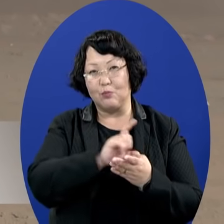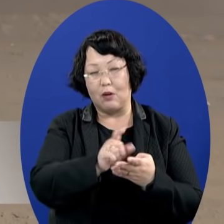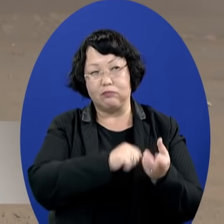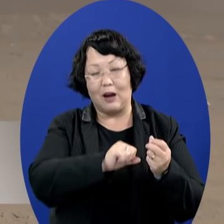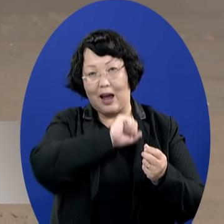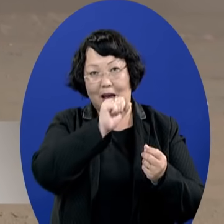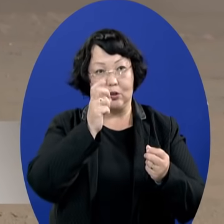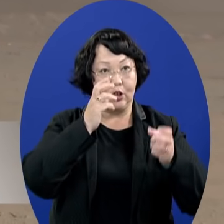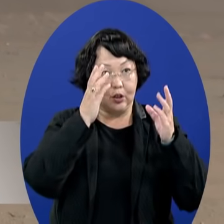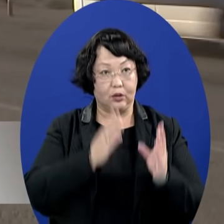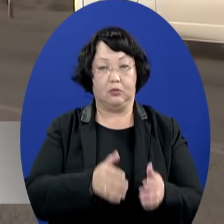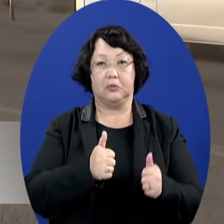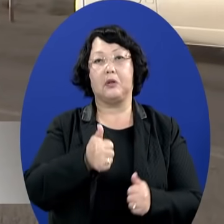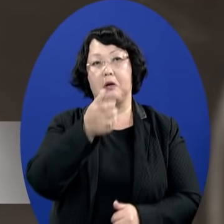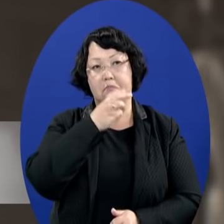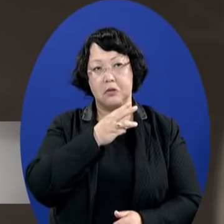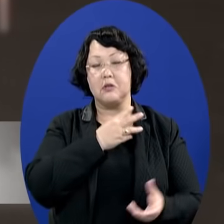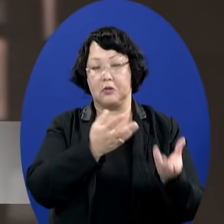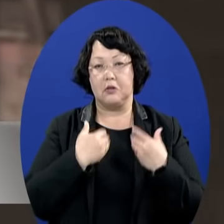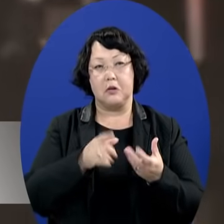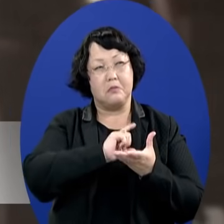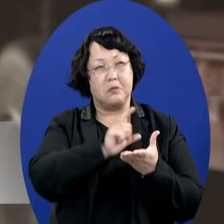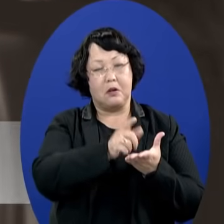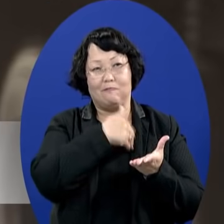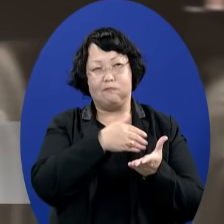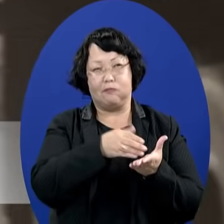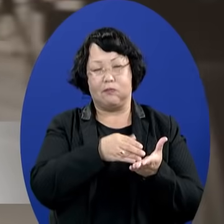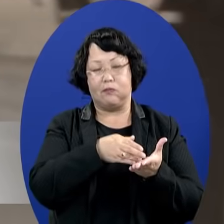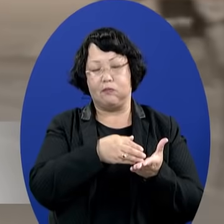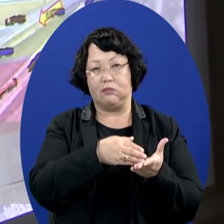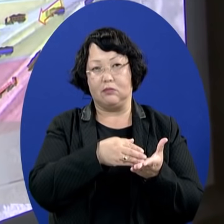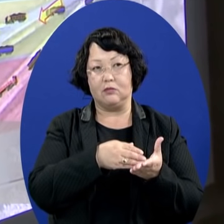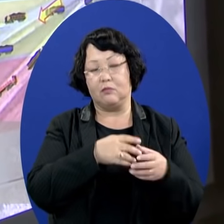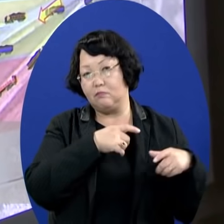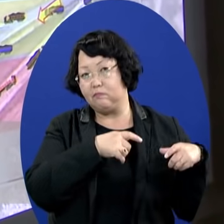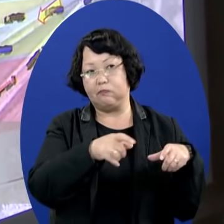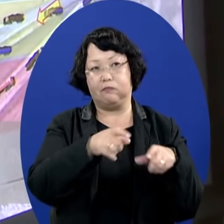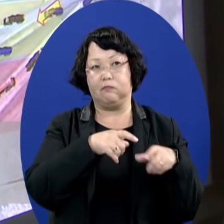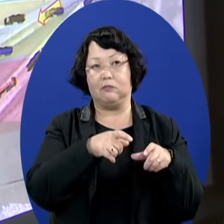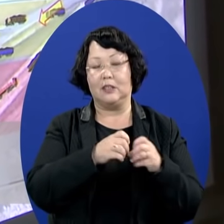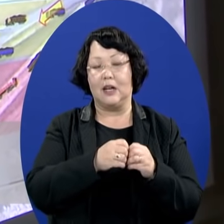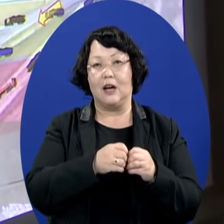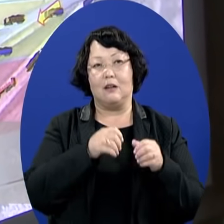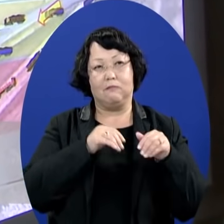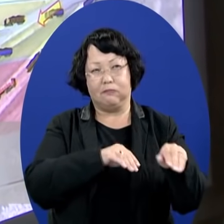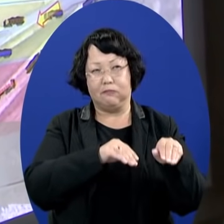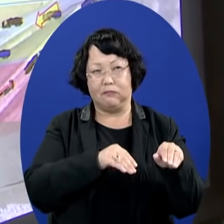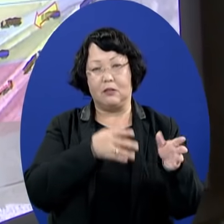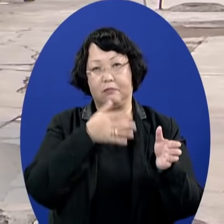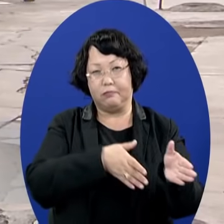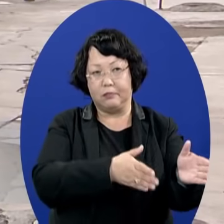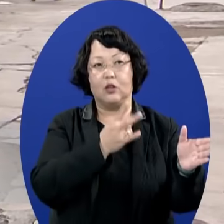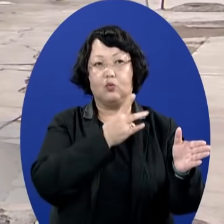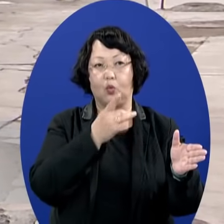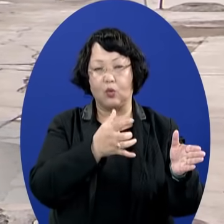эхэлсэн тухай сайн мэдээ бас байна. За экспортын гарц гашуун сухат бомбд өнөөдрөөс чиглэх тээвэр ашиглалтанд орж авто тээвэртэйгээ зэрэгцээд нүүрсээ